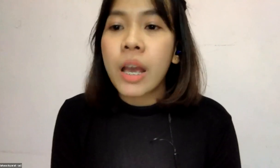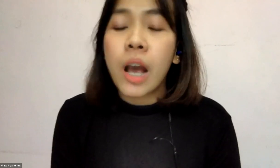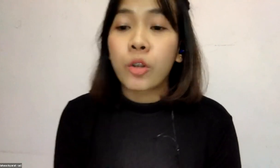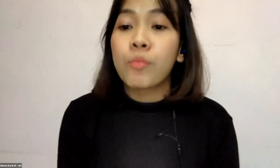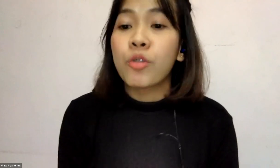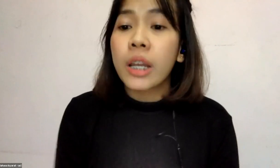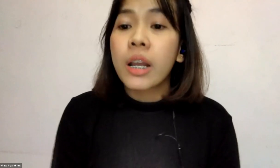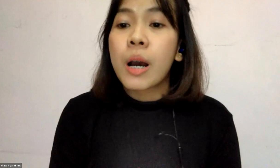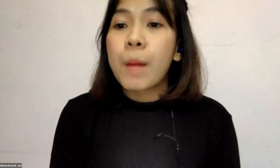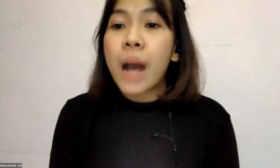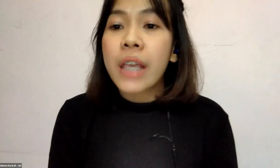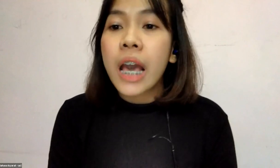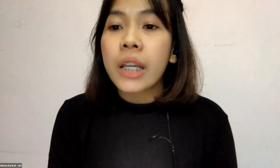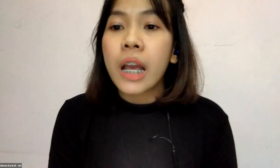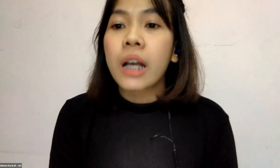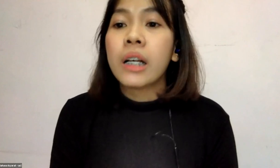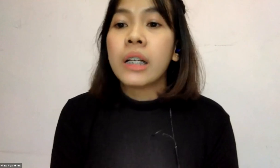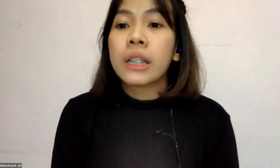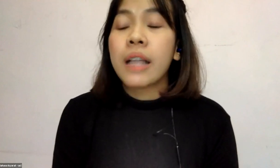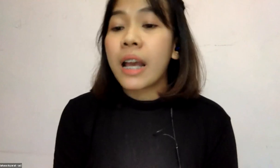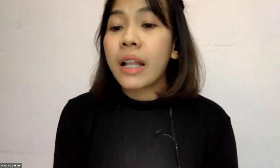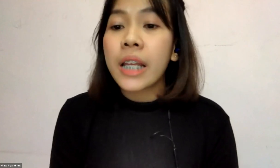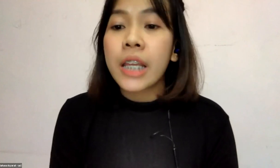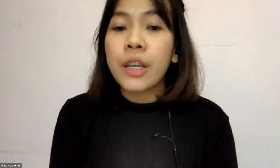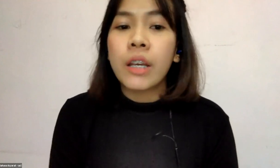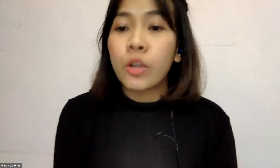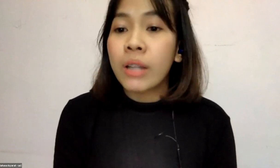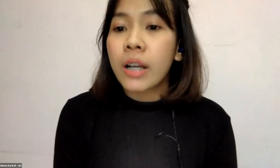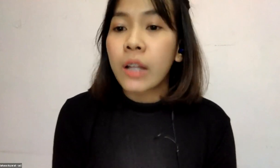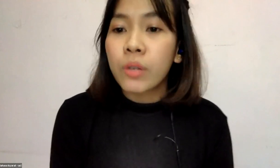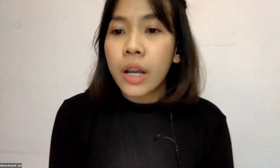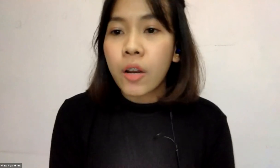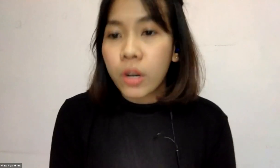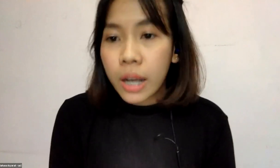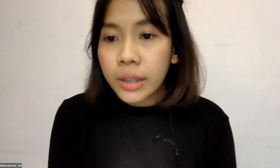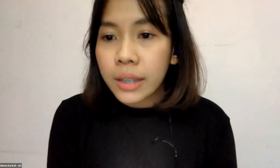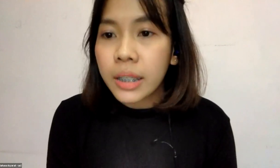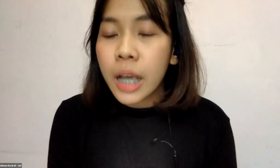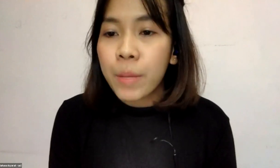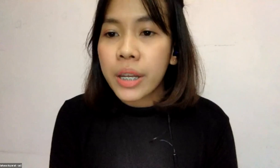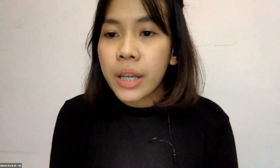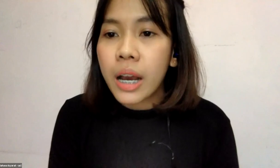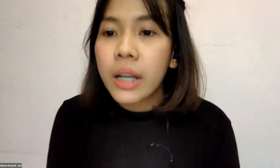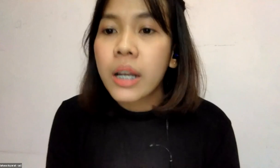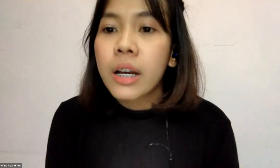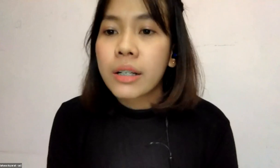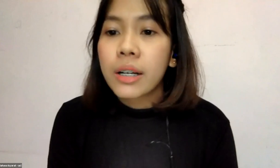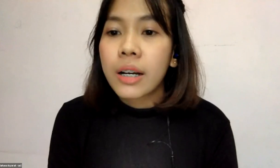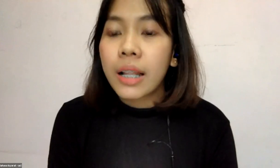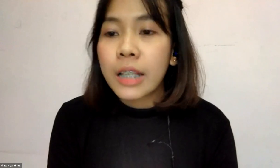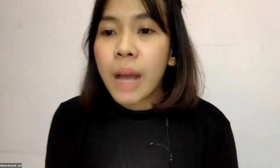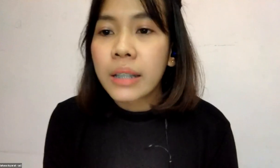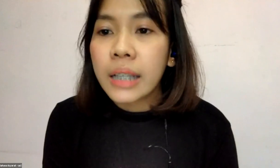sdm-nya atau mungkin pengajarnya dan yang lainnya jadi itu kan tergantung dari organisasi yang menyediakan